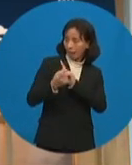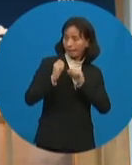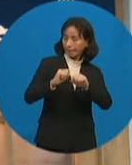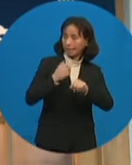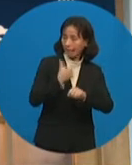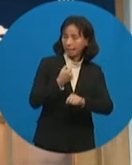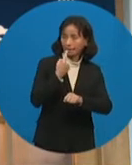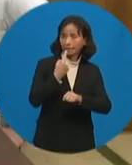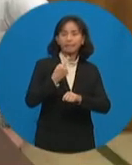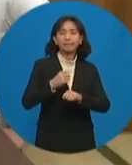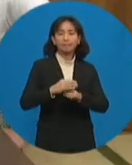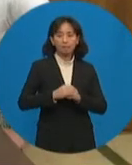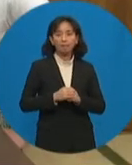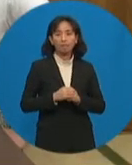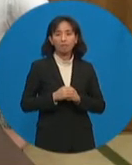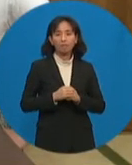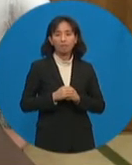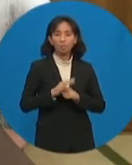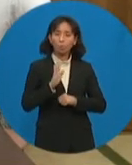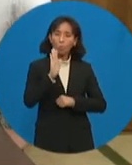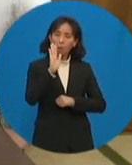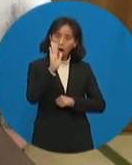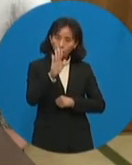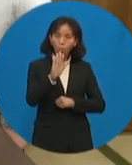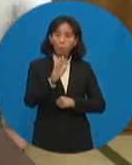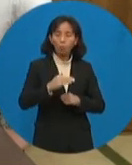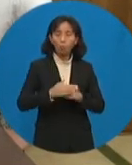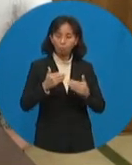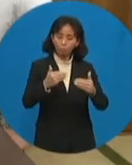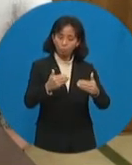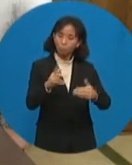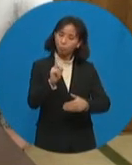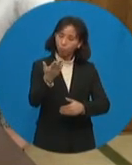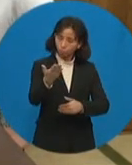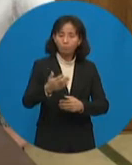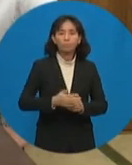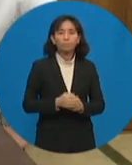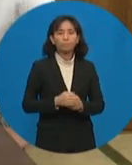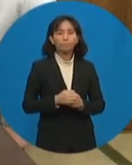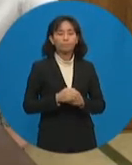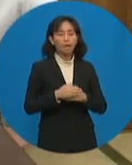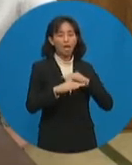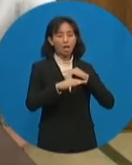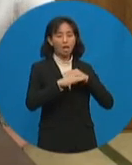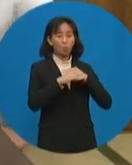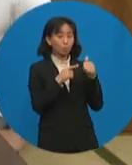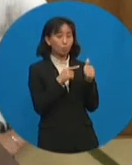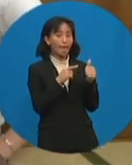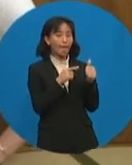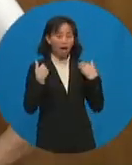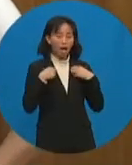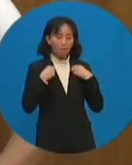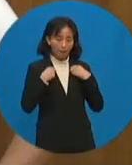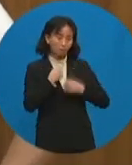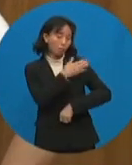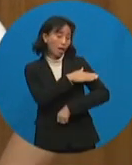で、 はい、そこからどのようにしてアパレルブランドと、 でこの一緒に来ていた同級生がこのアパレルのブラン